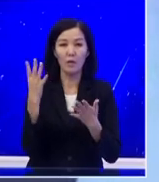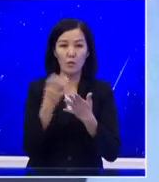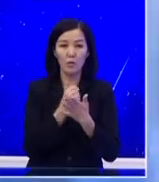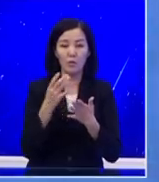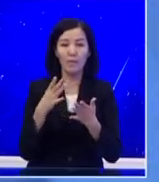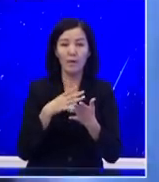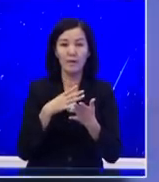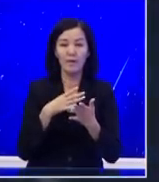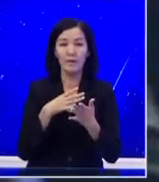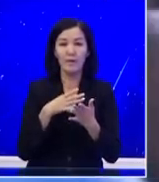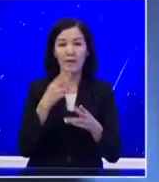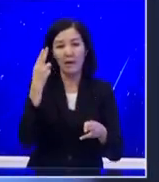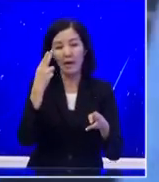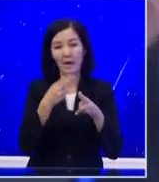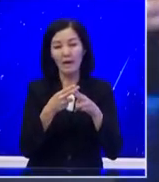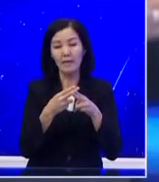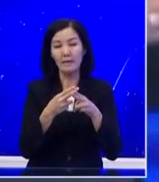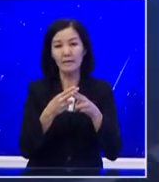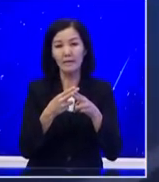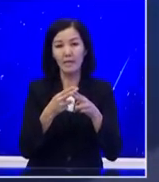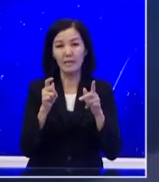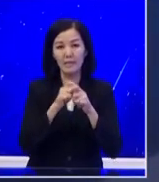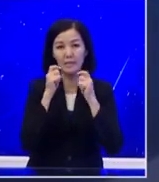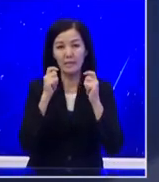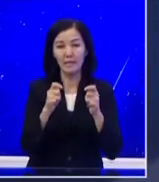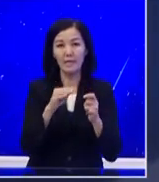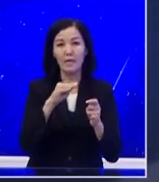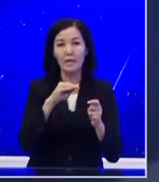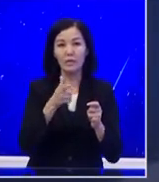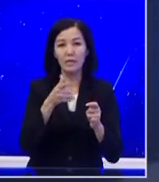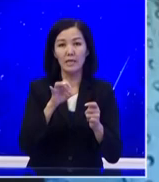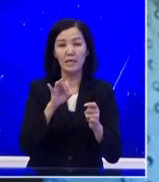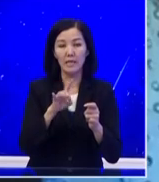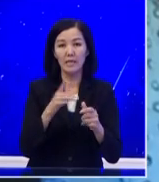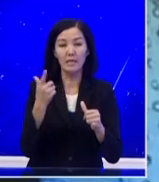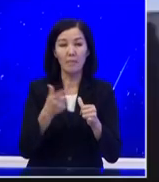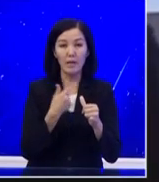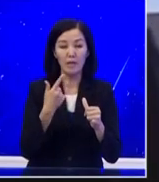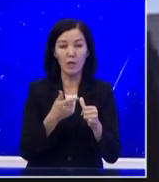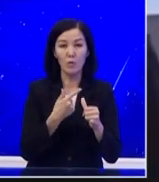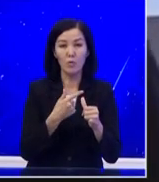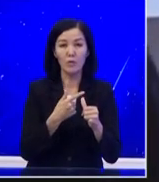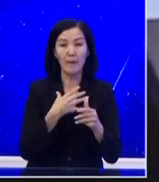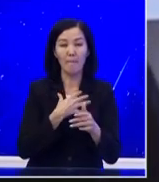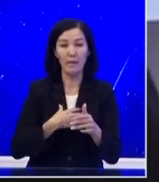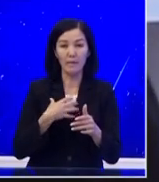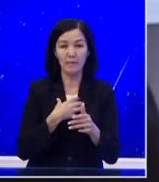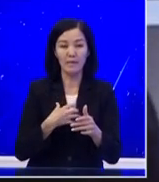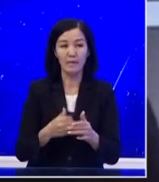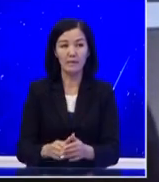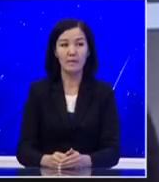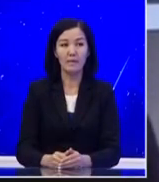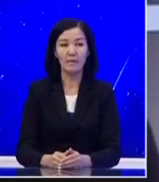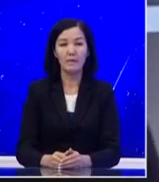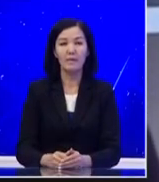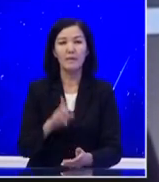қара салмаған ағаның батасы іспеттес. Сыйлықтың жігер аталуының да себебі осы. Бейсен жанның